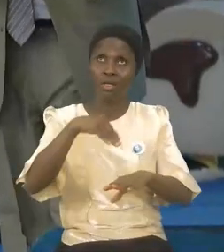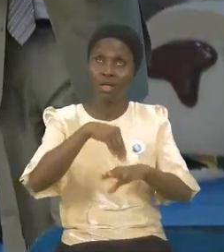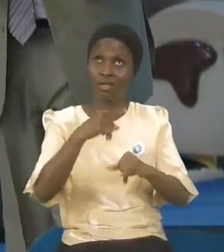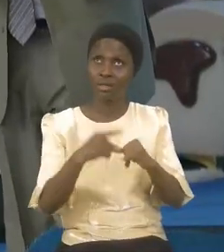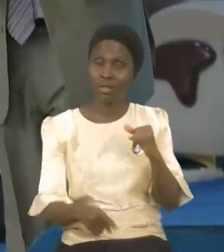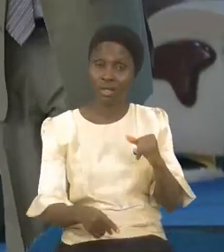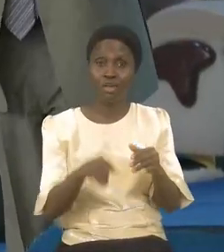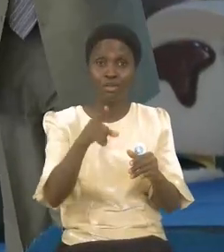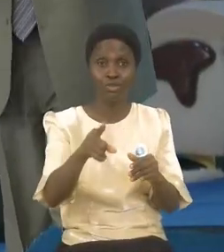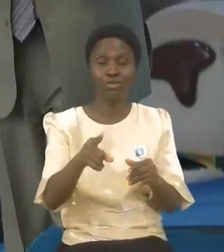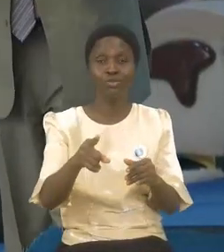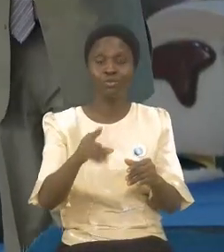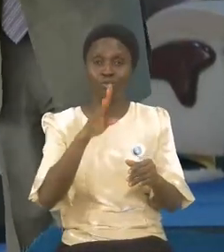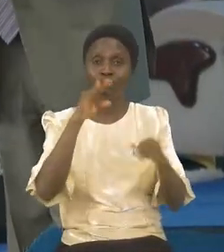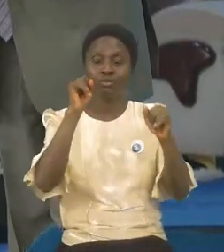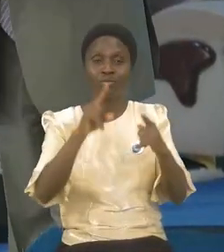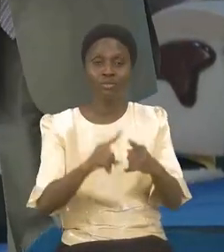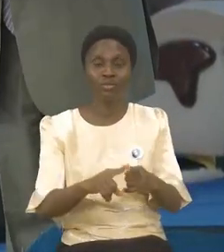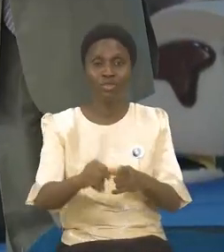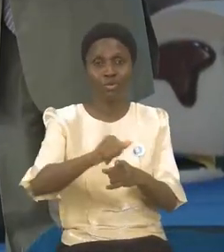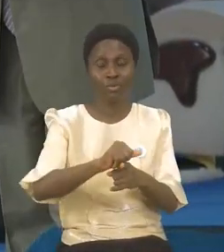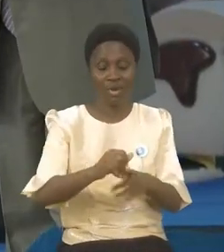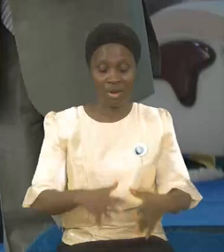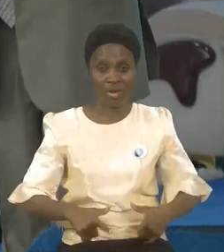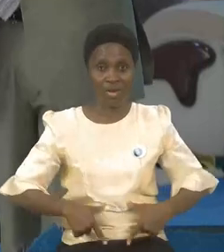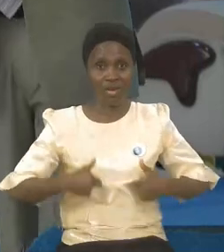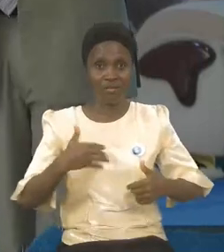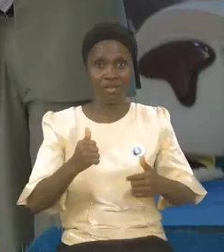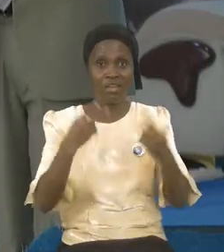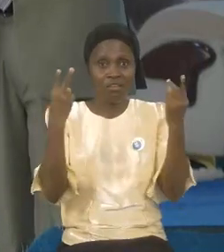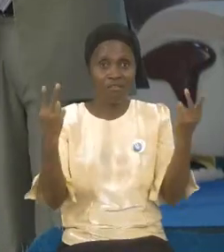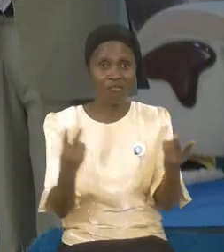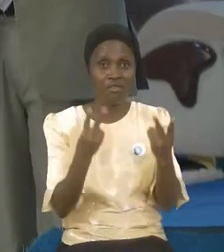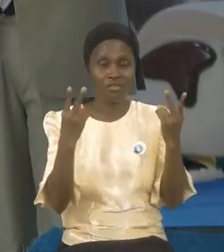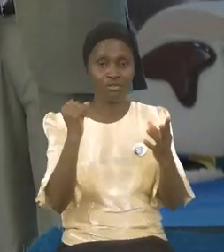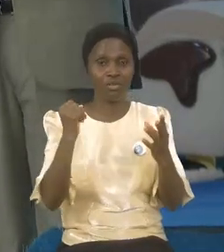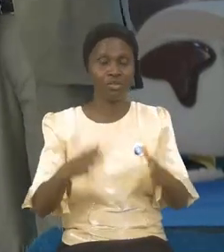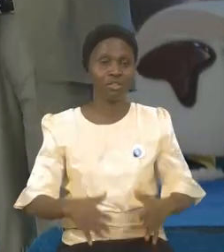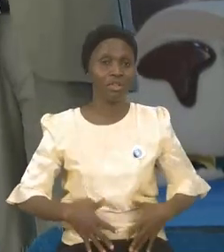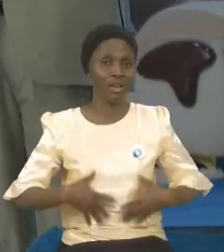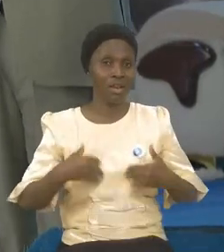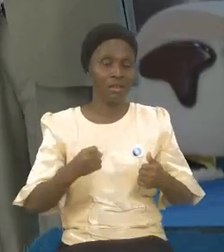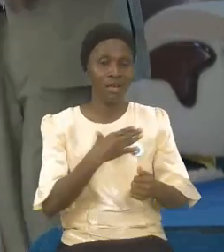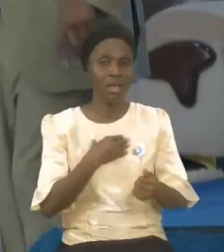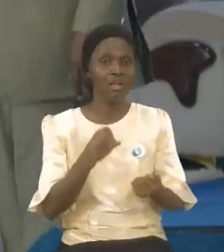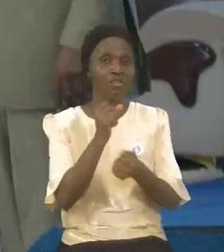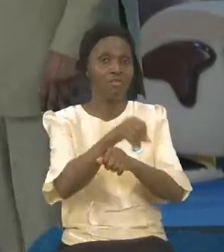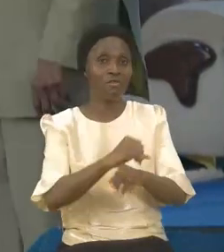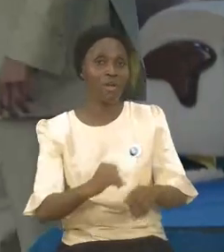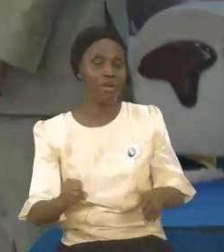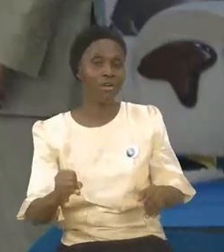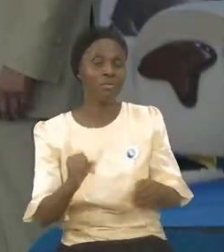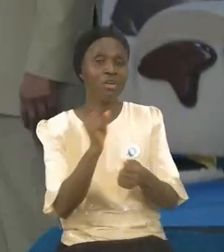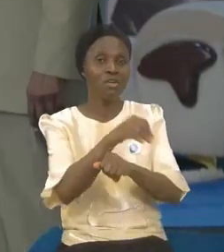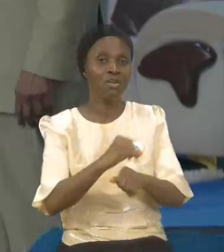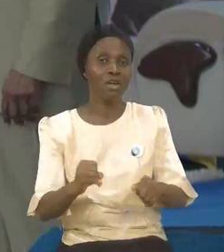finalement, tu vas mener une vie de victoire, une vie de justice, une vie pieuse, une vie invincible, une